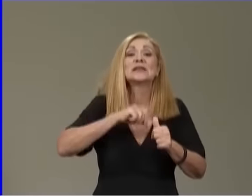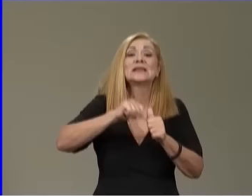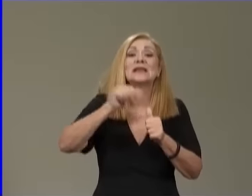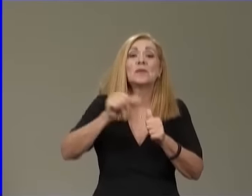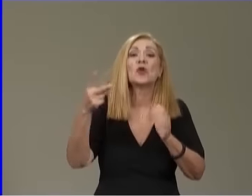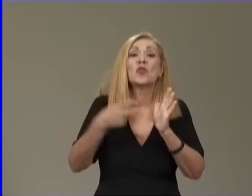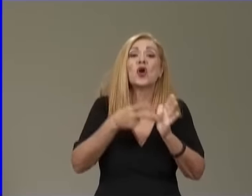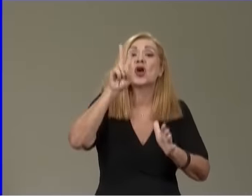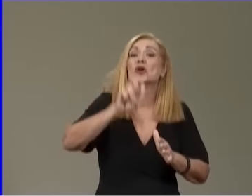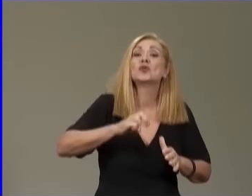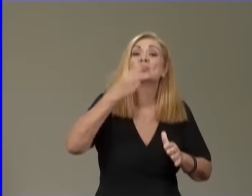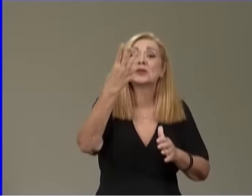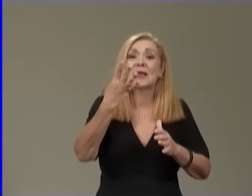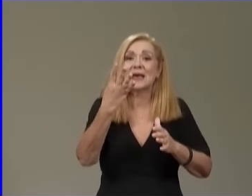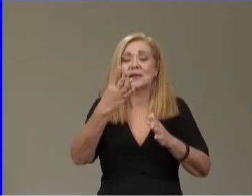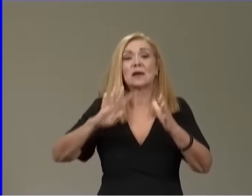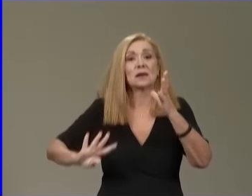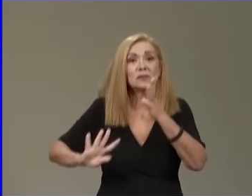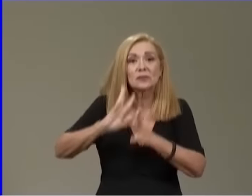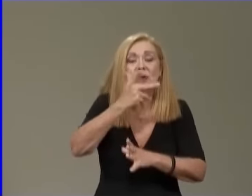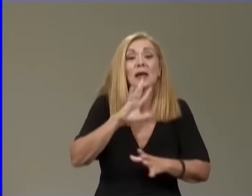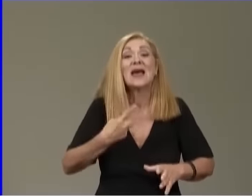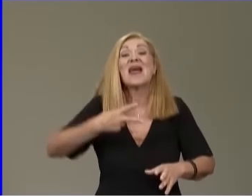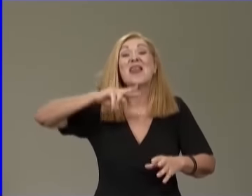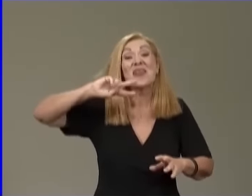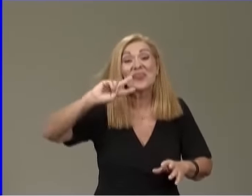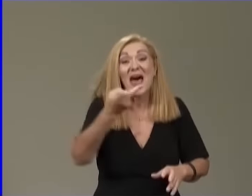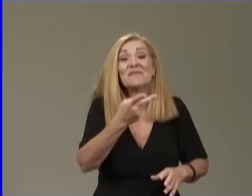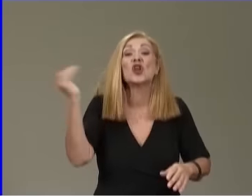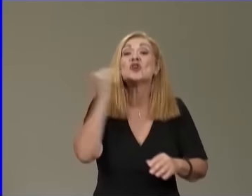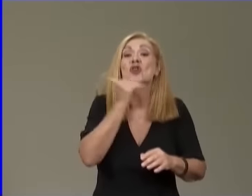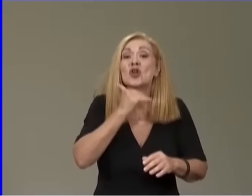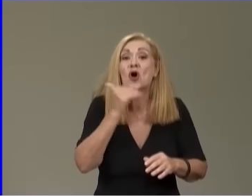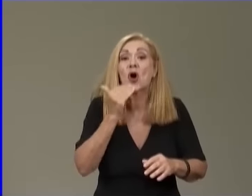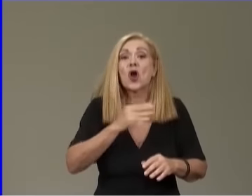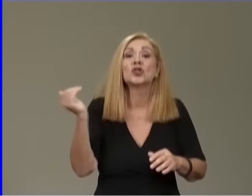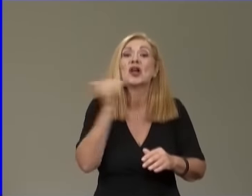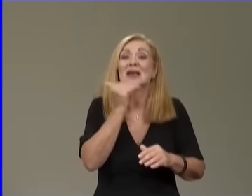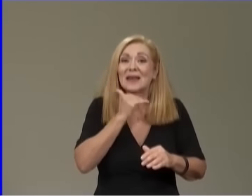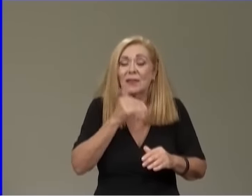με το δεύτερο γρηγορότερο ρυθμό στην Ευρωπαϊκή Ένωση.